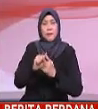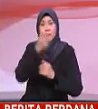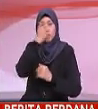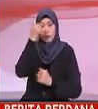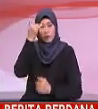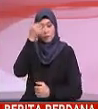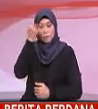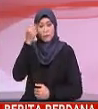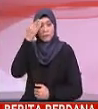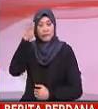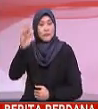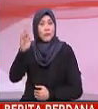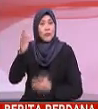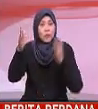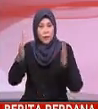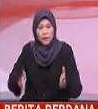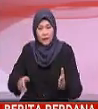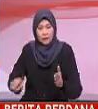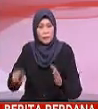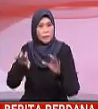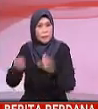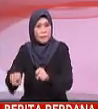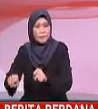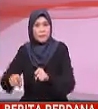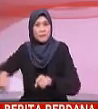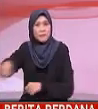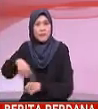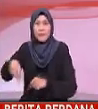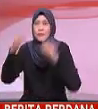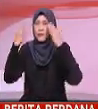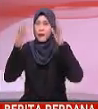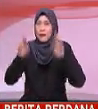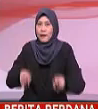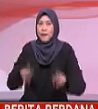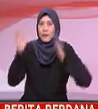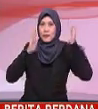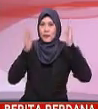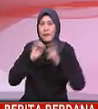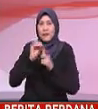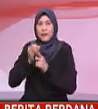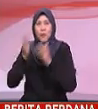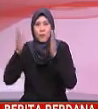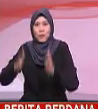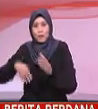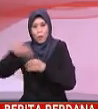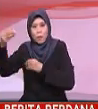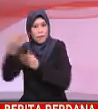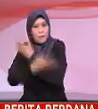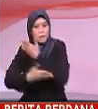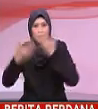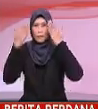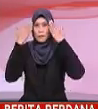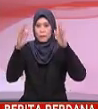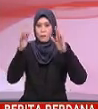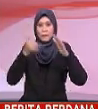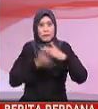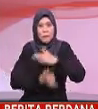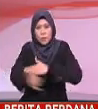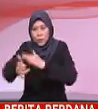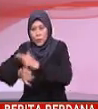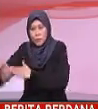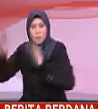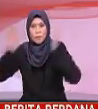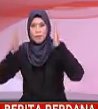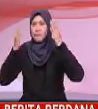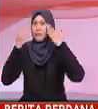ya orang yang hendak kita tangkap tu sama ada ialah rakyat Malaysia ataupun datang warga asing yang ceroboh masuk. Kita tidak tahu